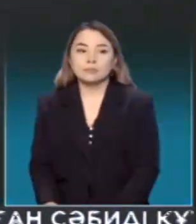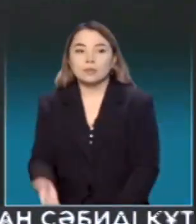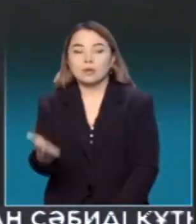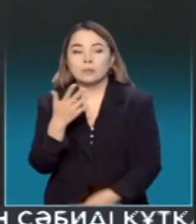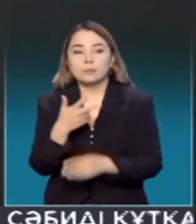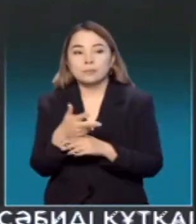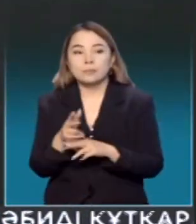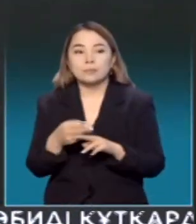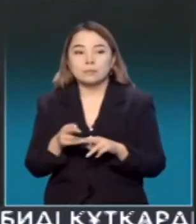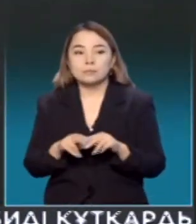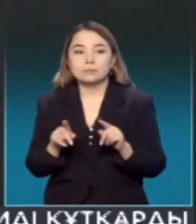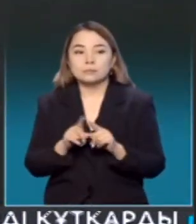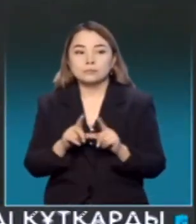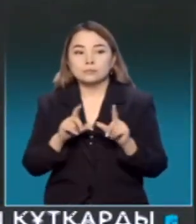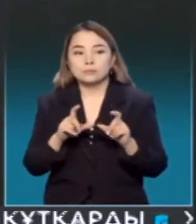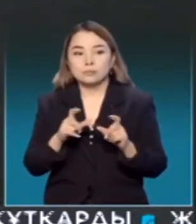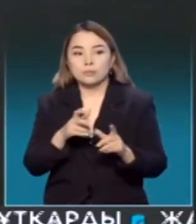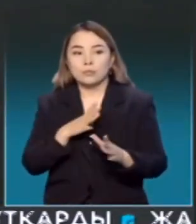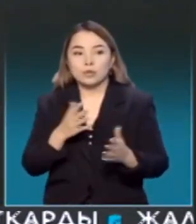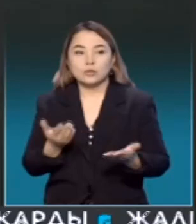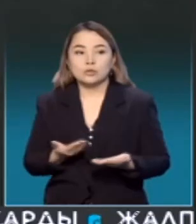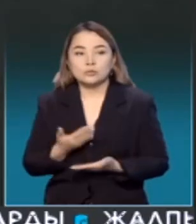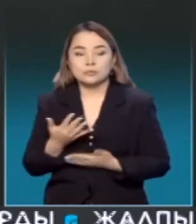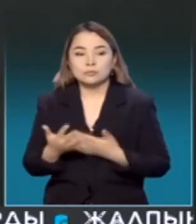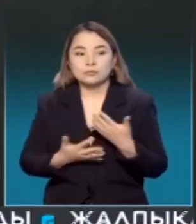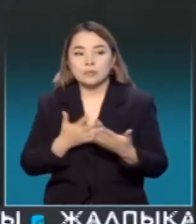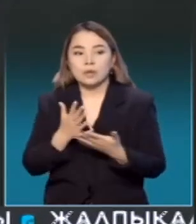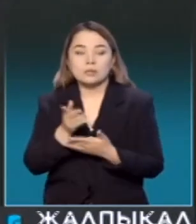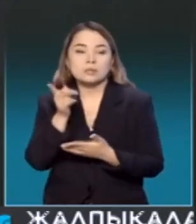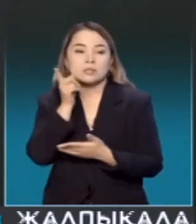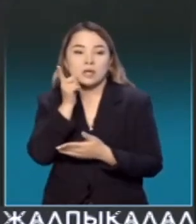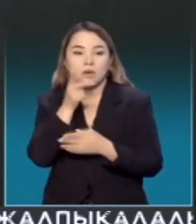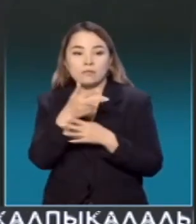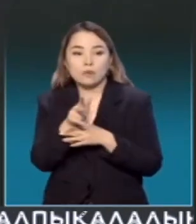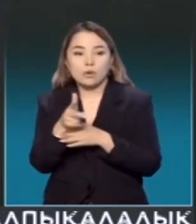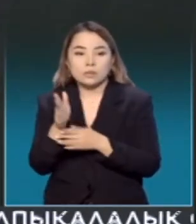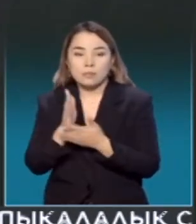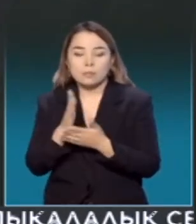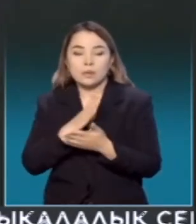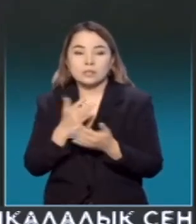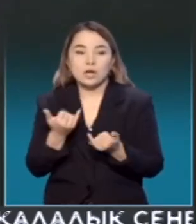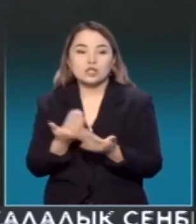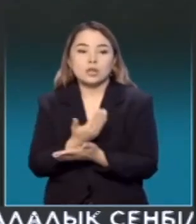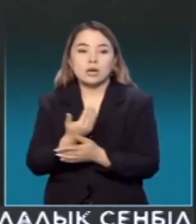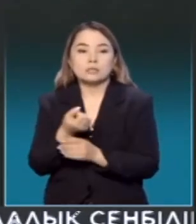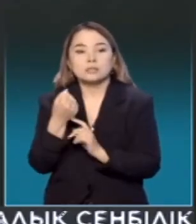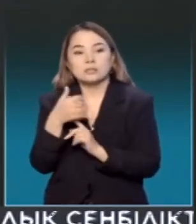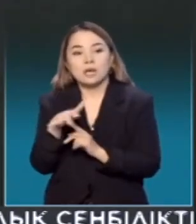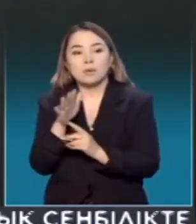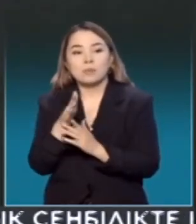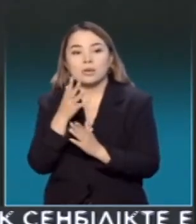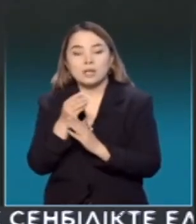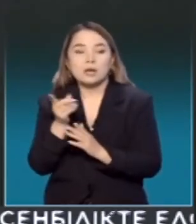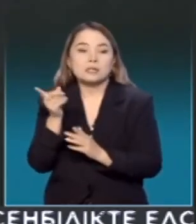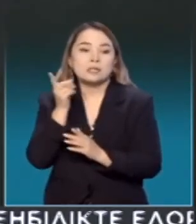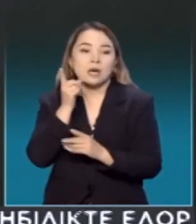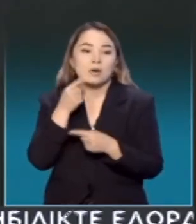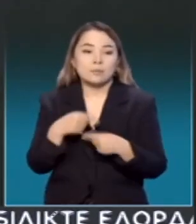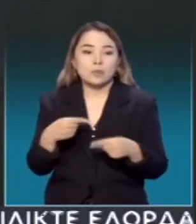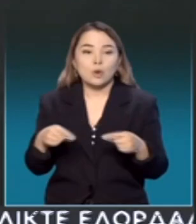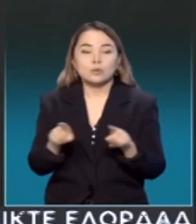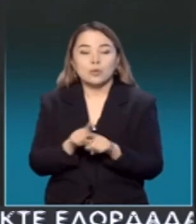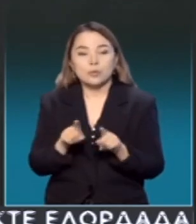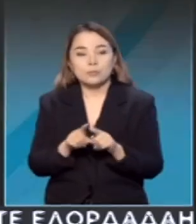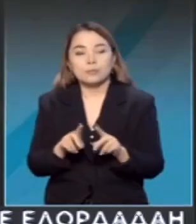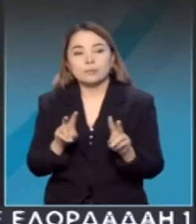Мобилография бұл суретті сөйлету өнері, құралы, ұялы телефон. Жаңалық тарататын медиа үшін мобилография смартфон арқылы түрлі